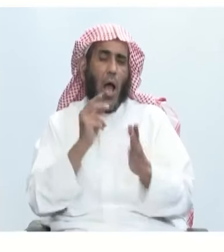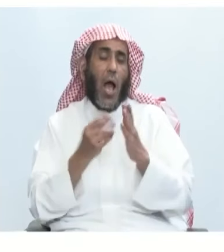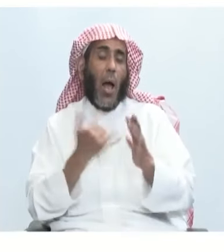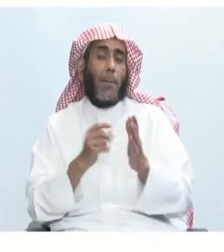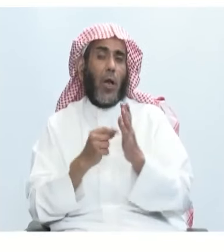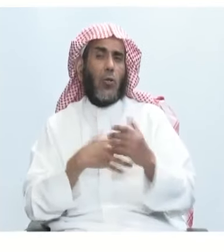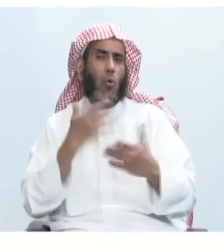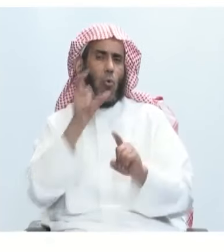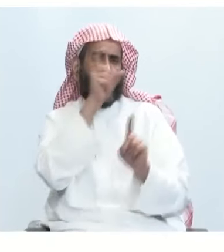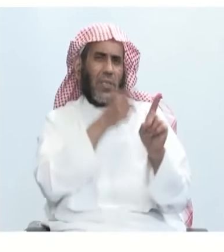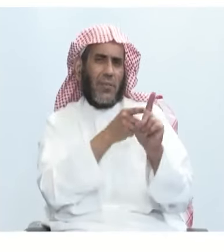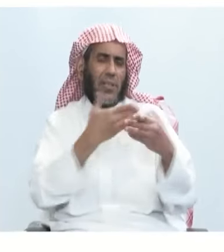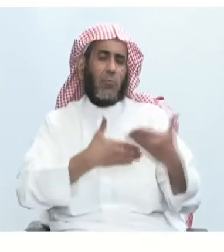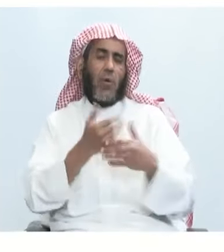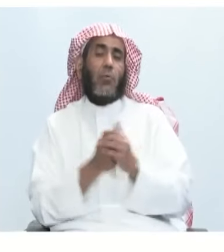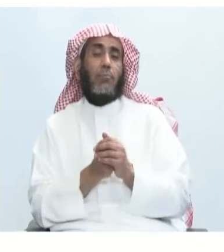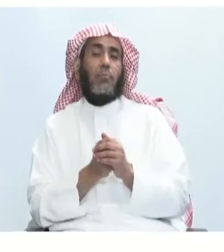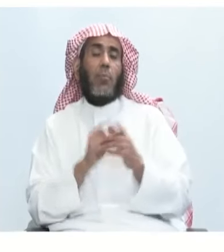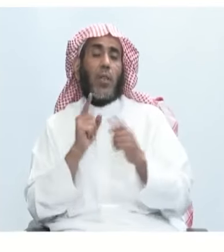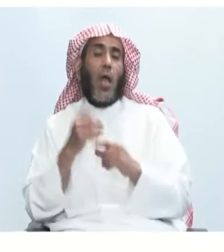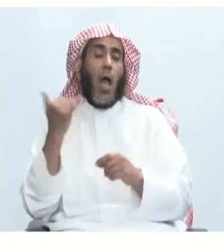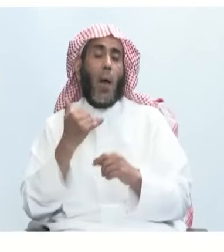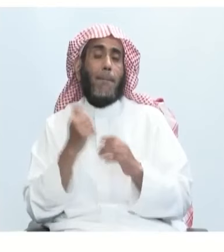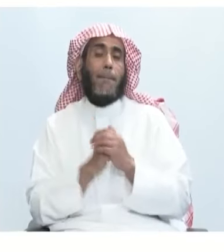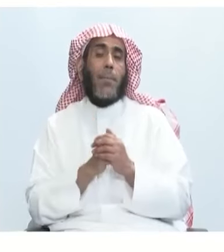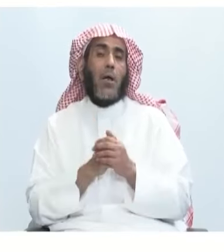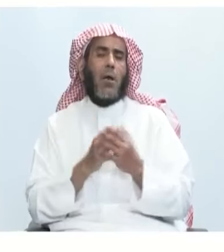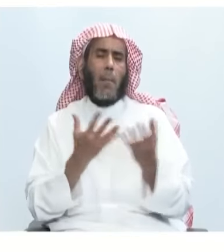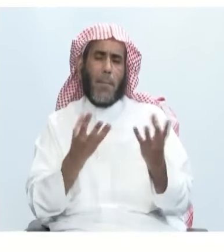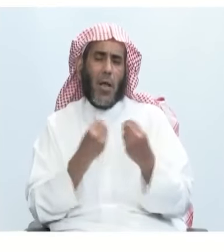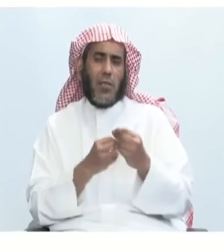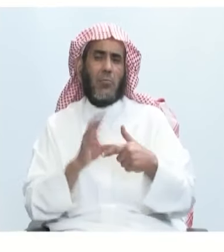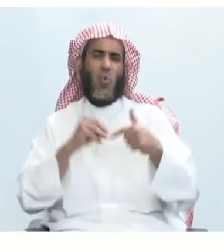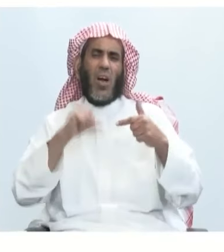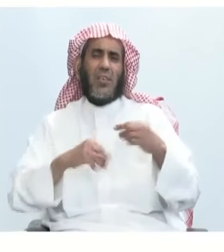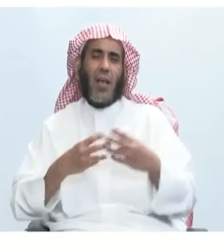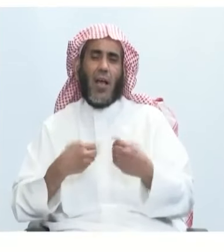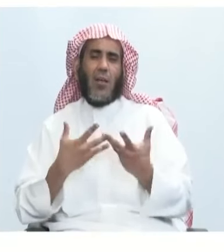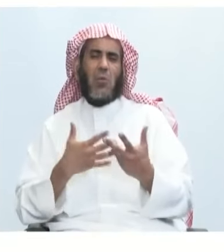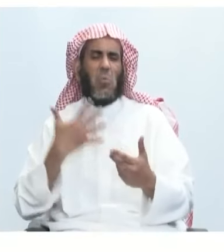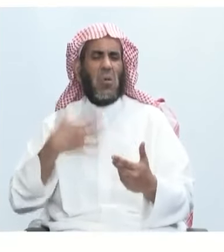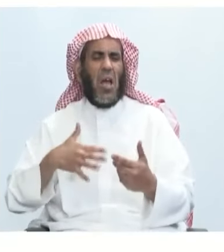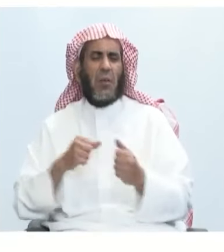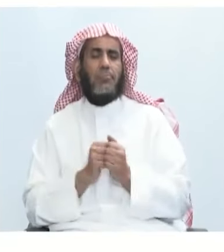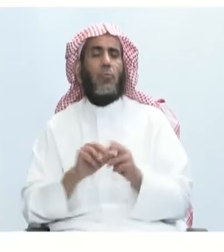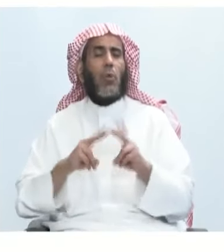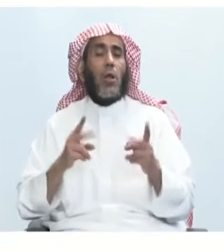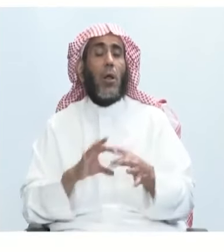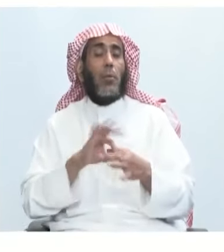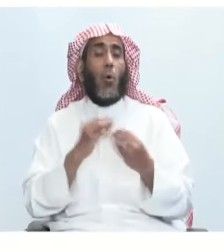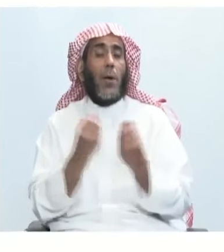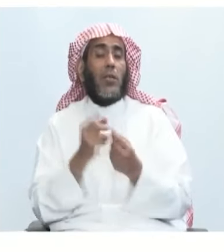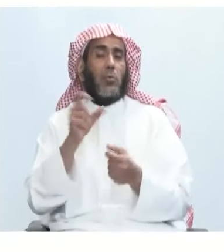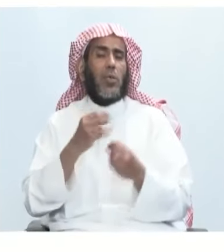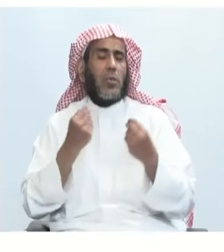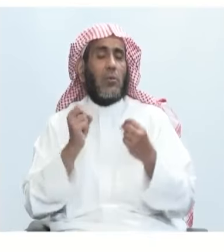وصفات المتفاوض صفات المتفاوض و هذذه هي اهم مكاسب ايضا وخسائر وما الى ذلك هنا بالتعاون مع احد زملائك